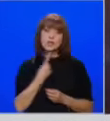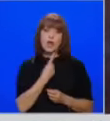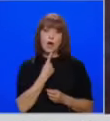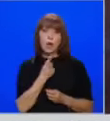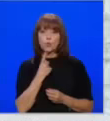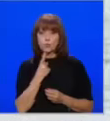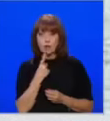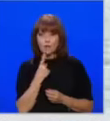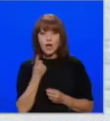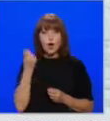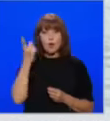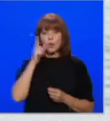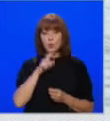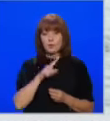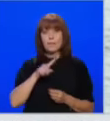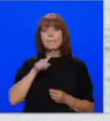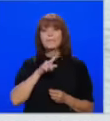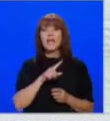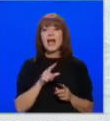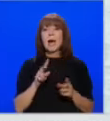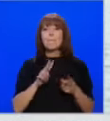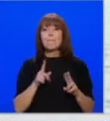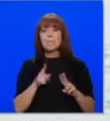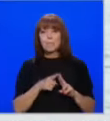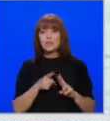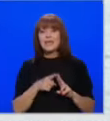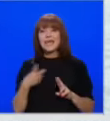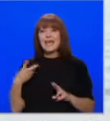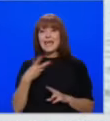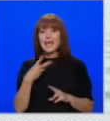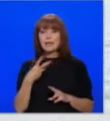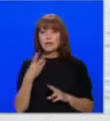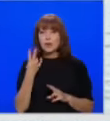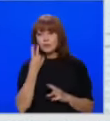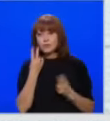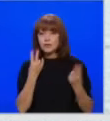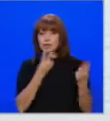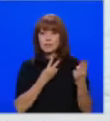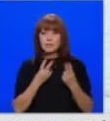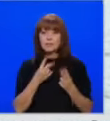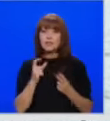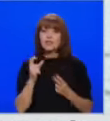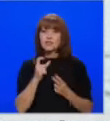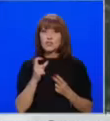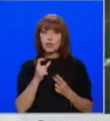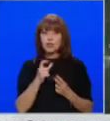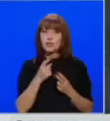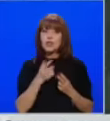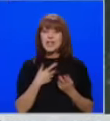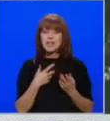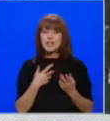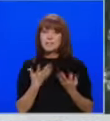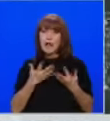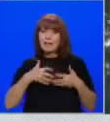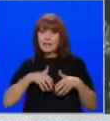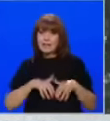Русия. Утре Реджеп Ердоган и Владимир Путин ще обсъдят споразумението в Сочи. От Анкара признаха, че има технически осложнения